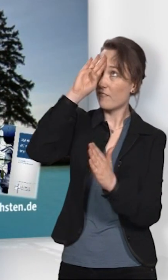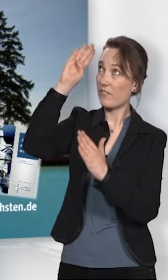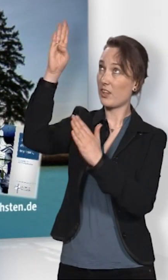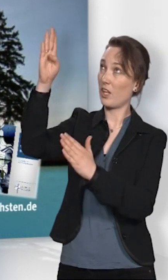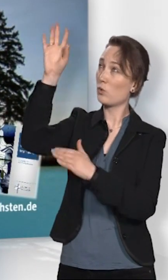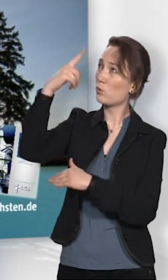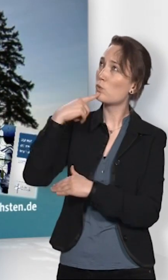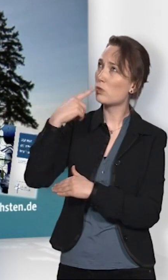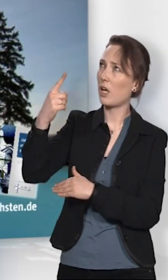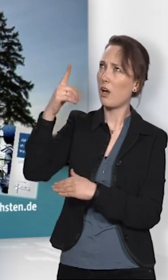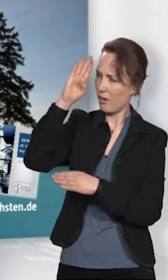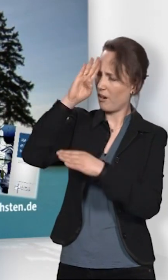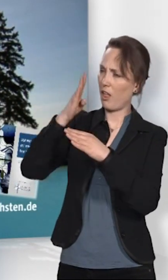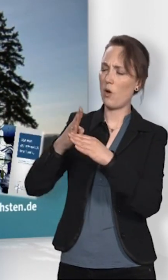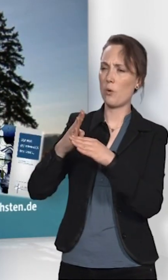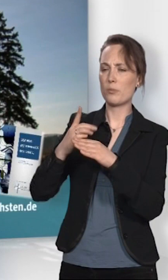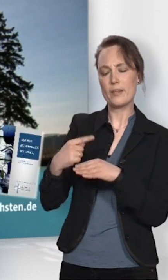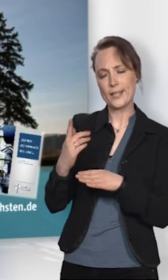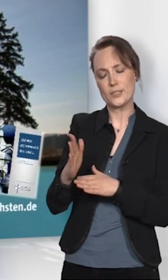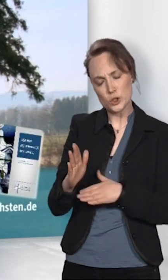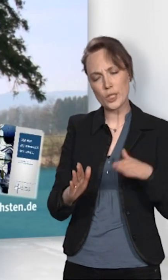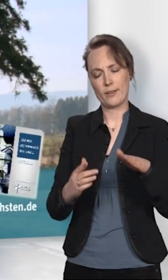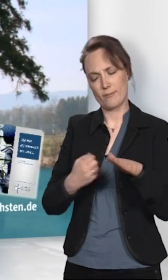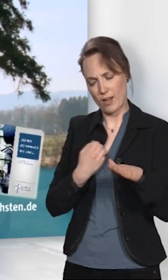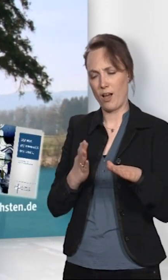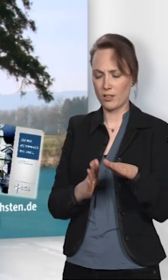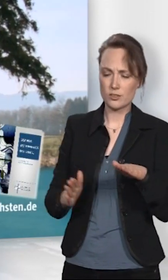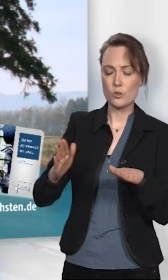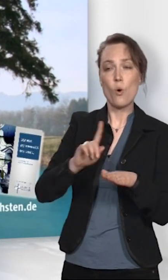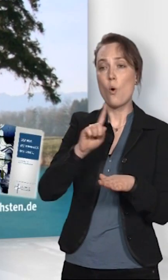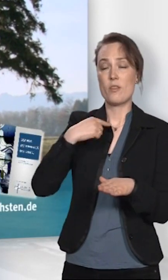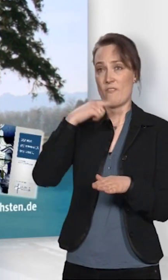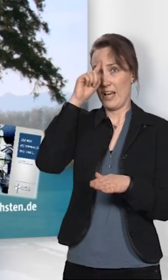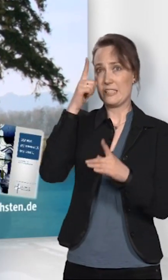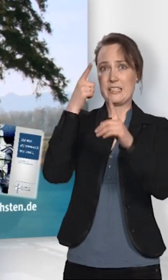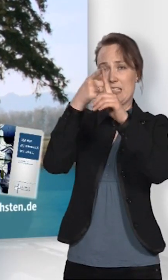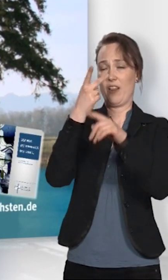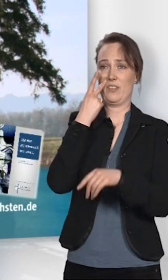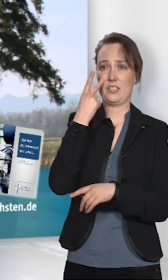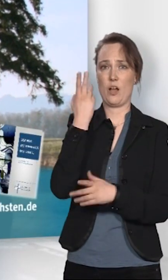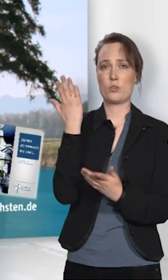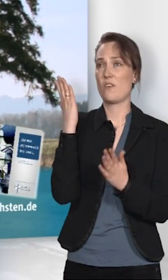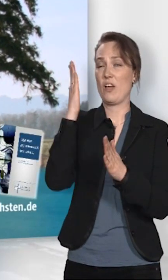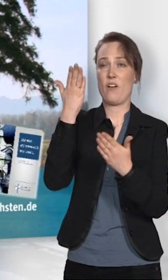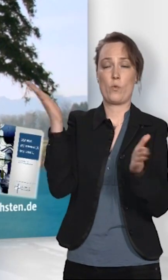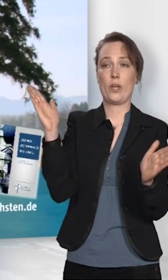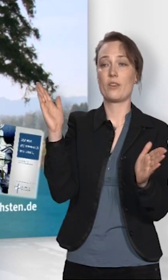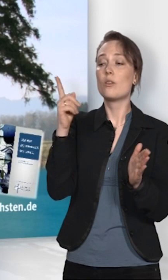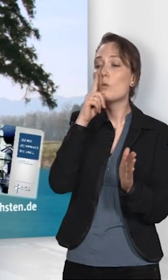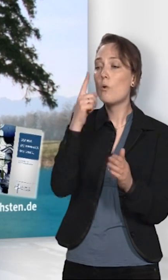den nächsten Schritt wagst, ohne zu ahnen, wohin der Weg führt, ohne zu wissen, wie das Ziel heißt, nur von Hoffnung und Sehnsucht